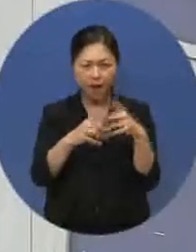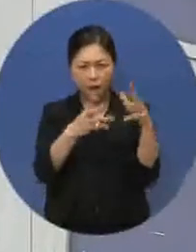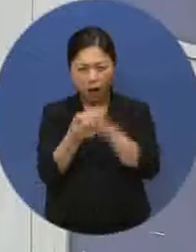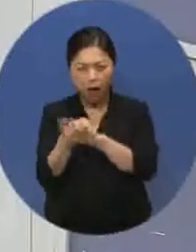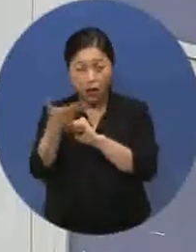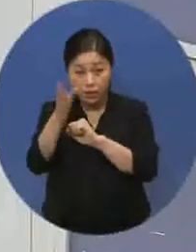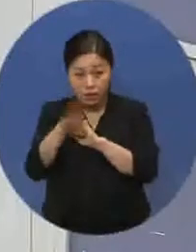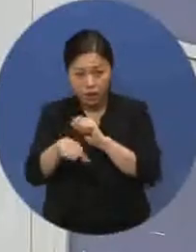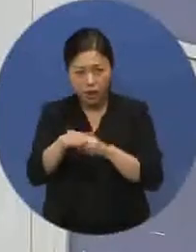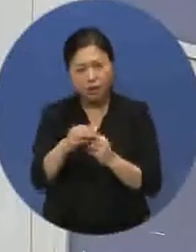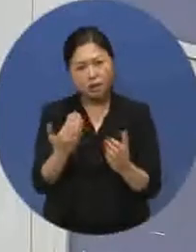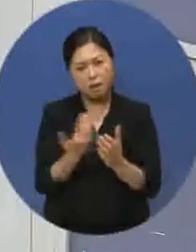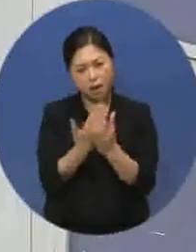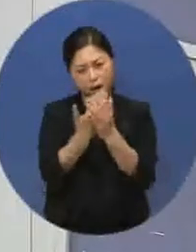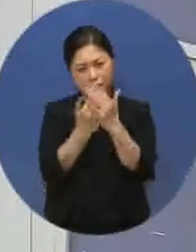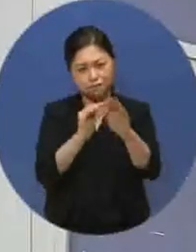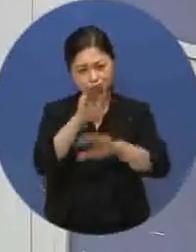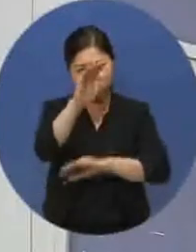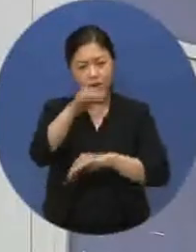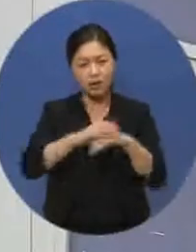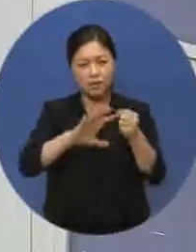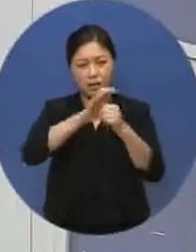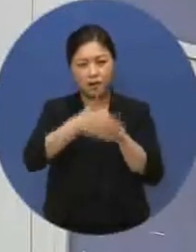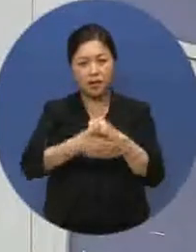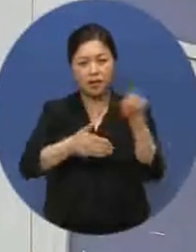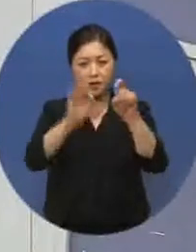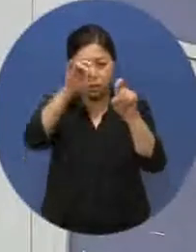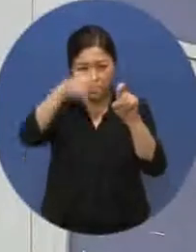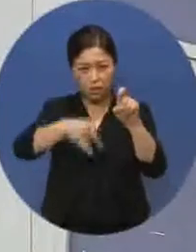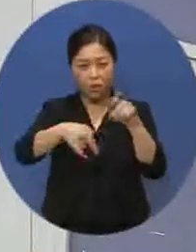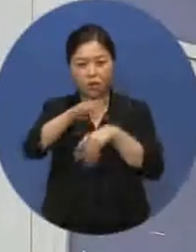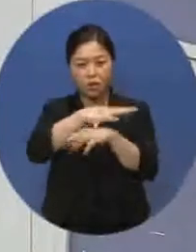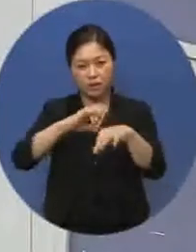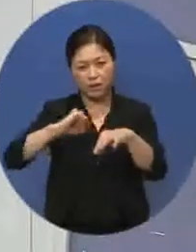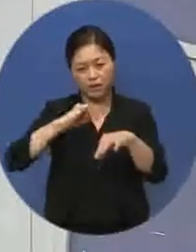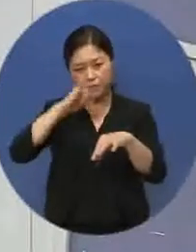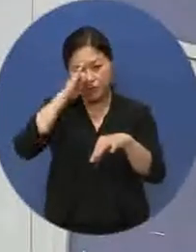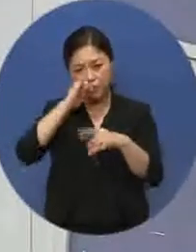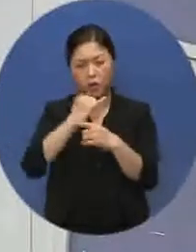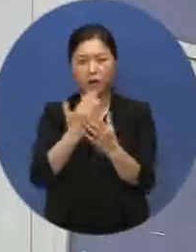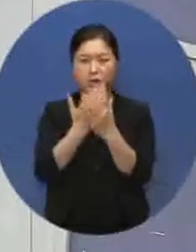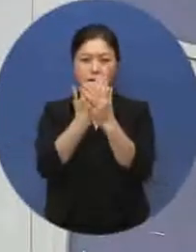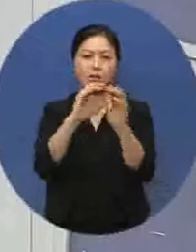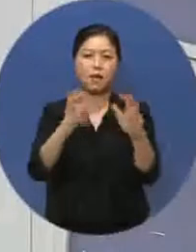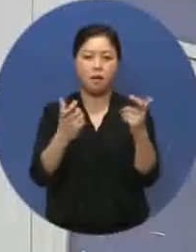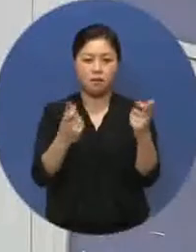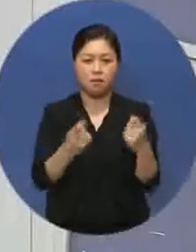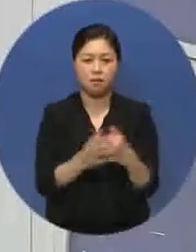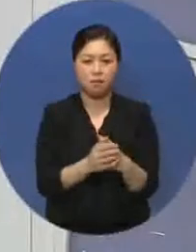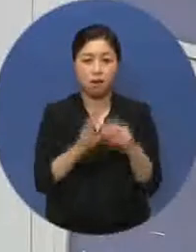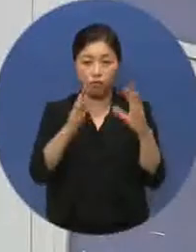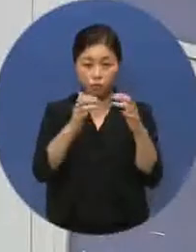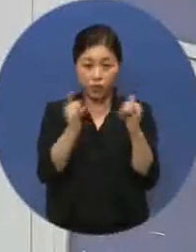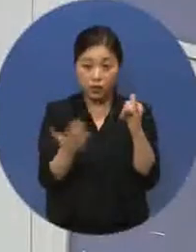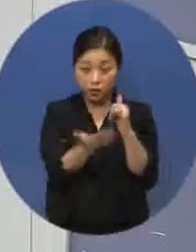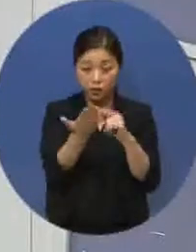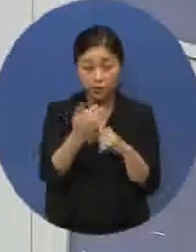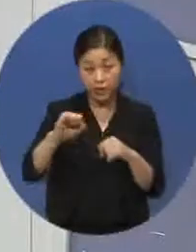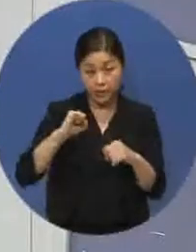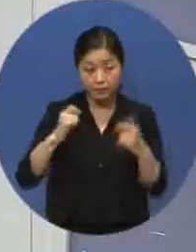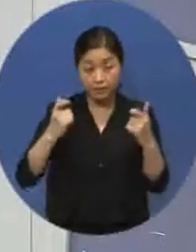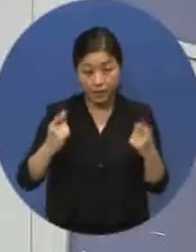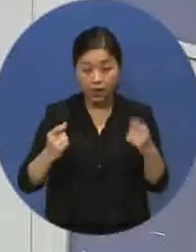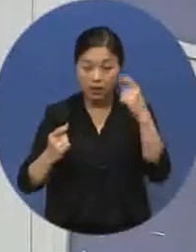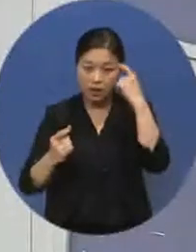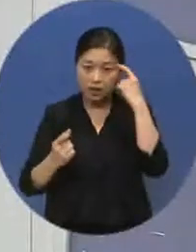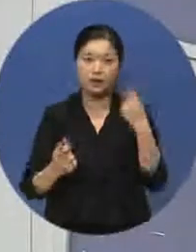10위권의 경제력을 갖춘 나라로 성장한 나라입니다. 그것은 바로 국민 여러분들의